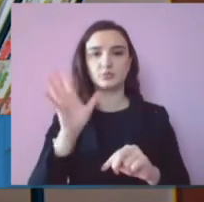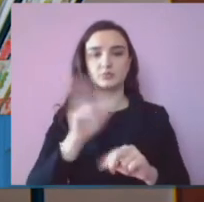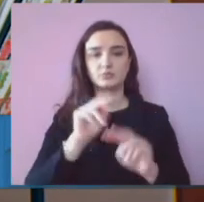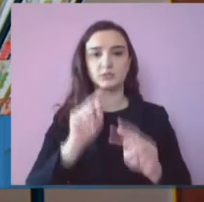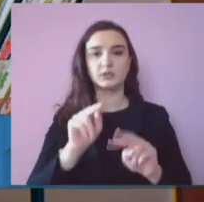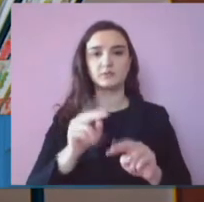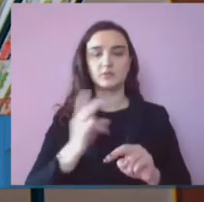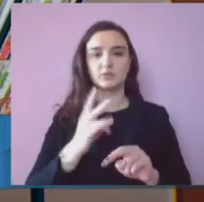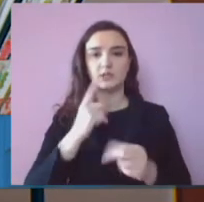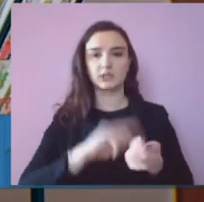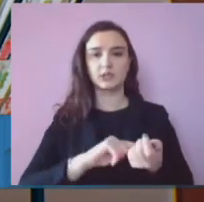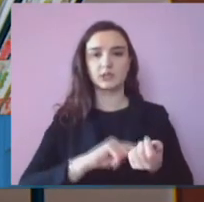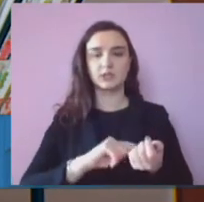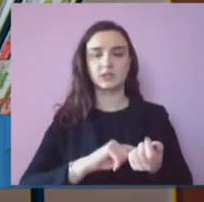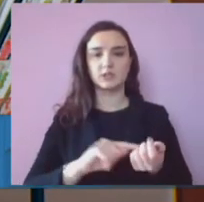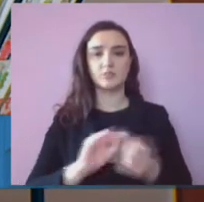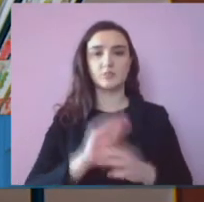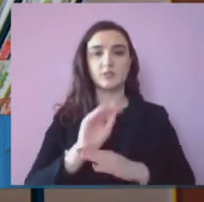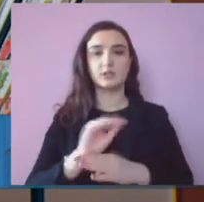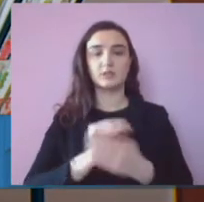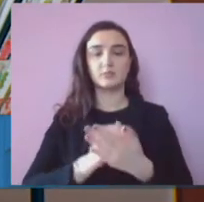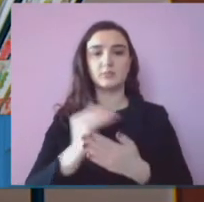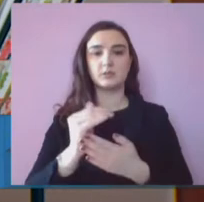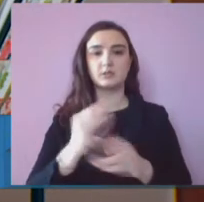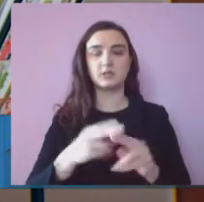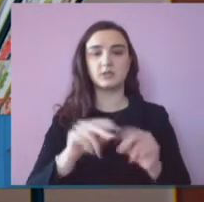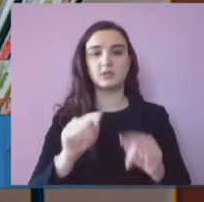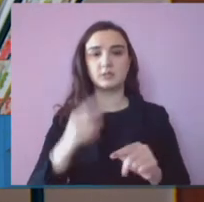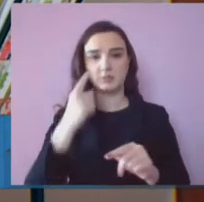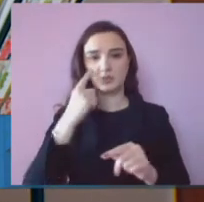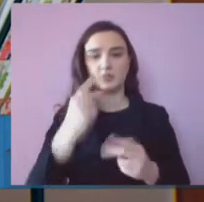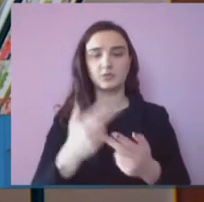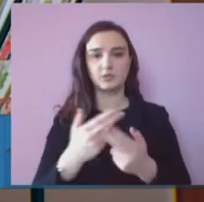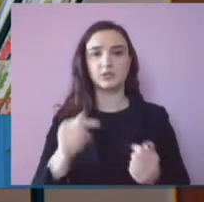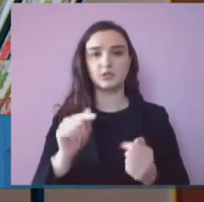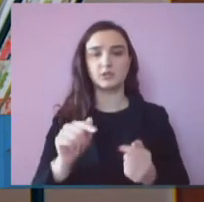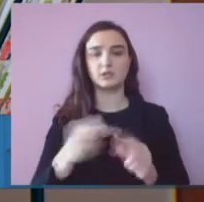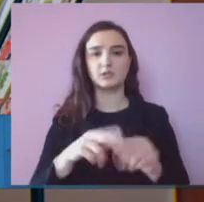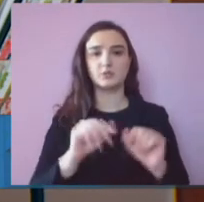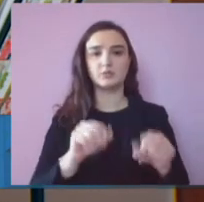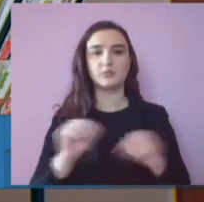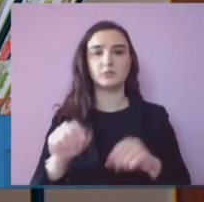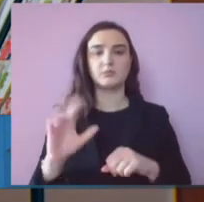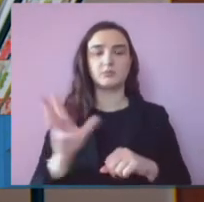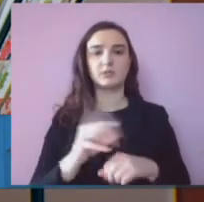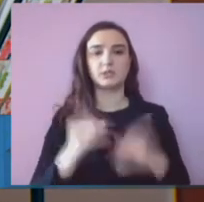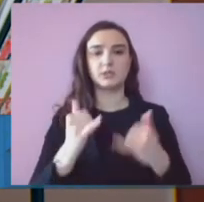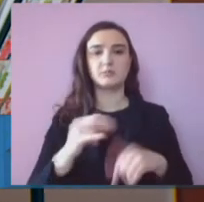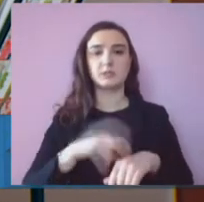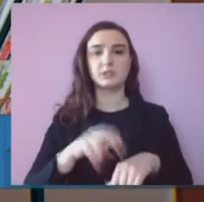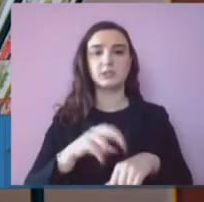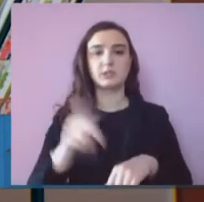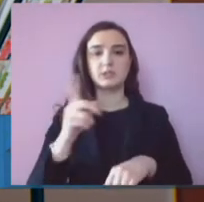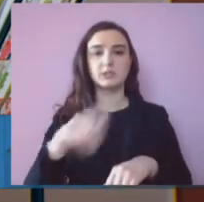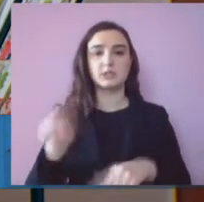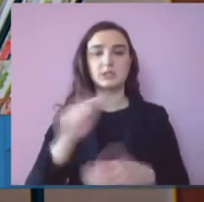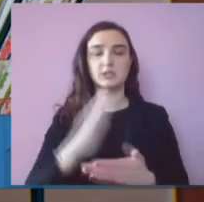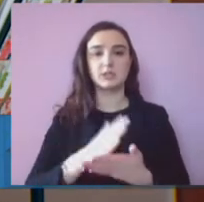სისხლში გლუკოზის დონის მომატებას და იმ დროს დიახაც ის საშუალებები, რომელიც დღეს მედიცინას გააჩნია,